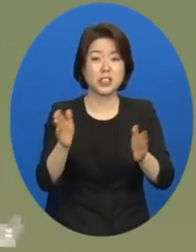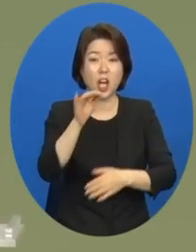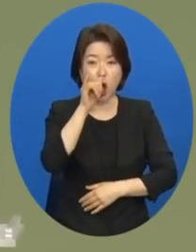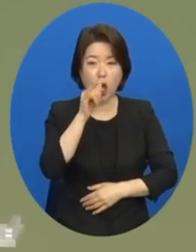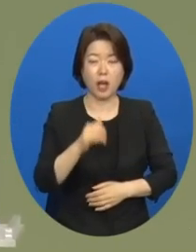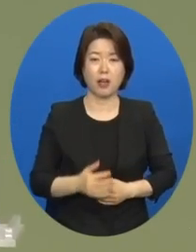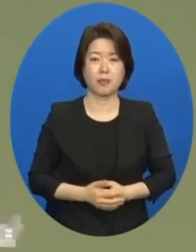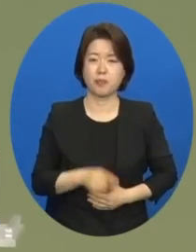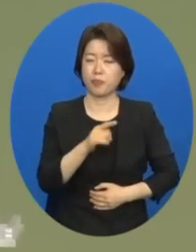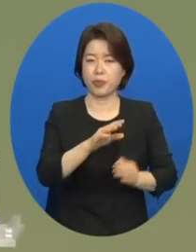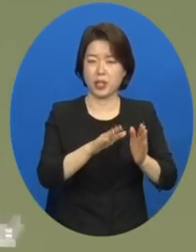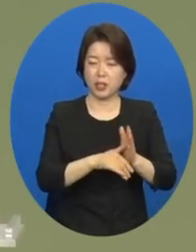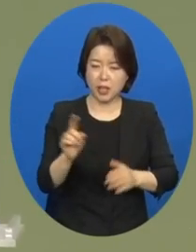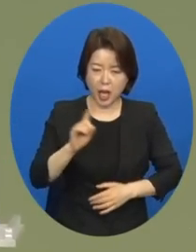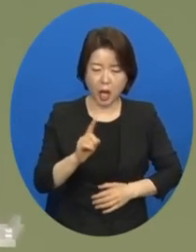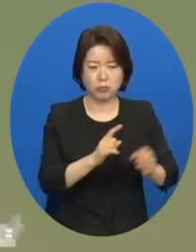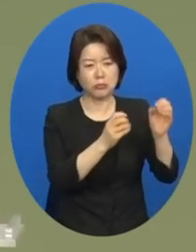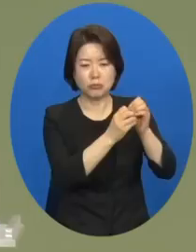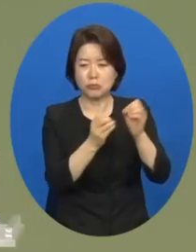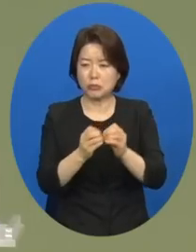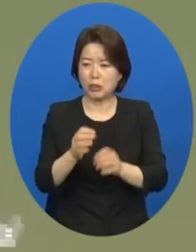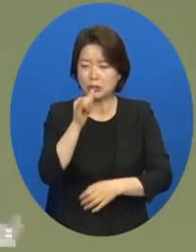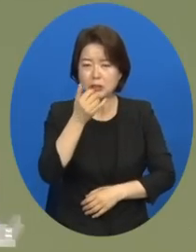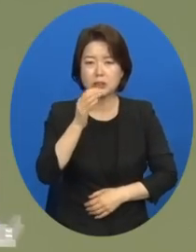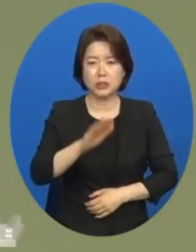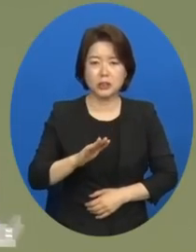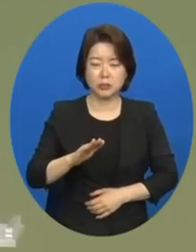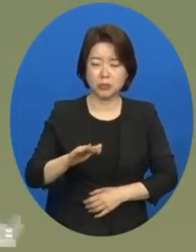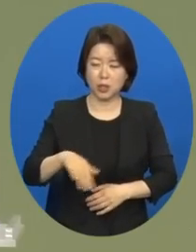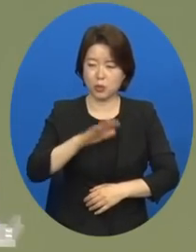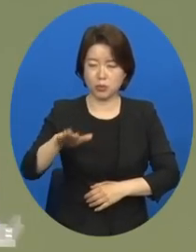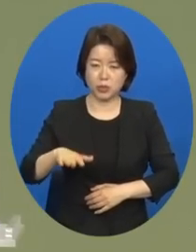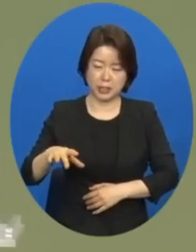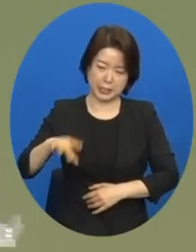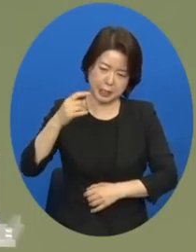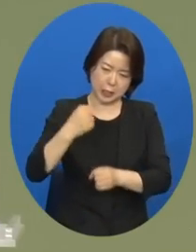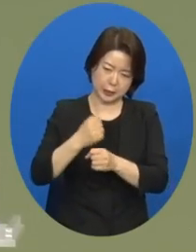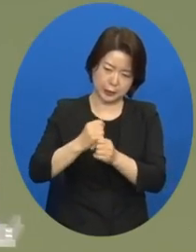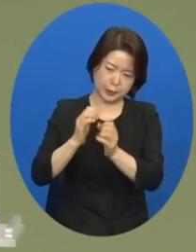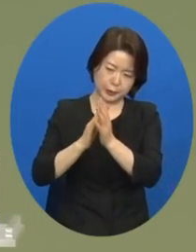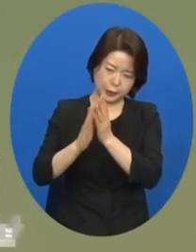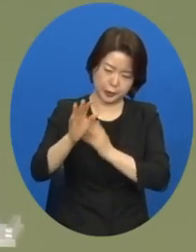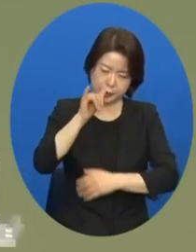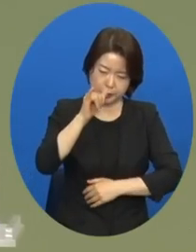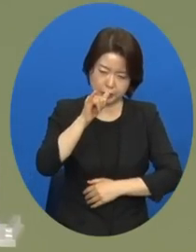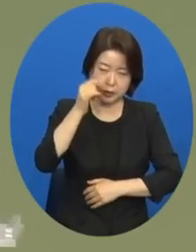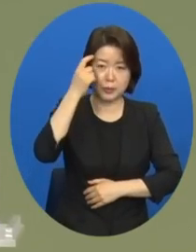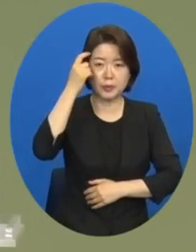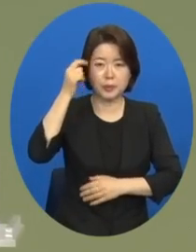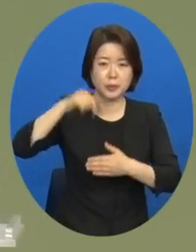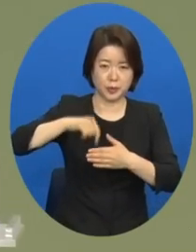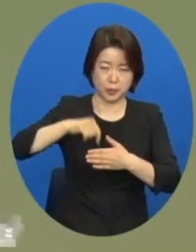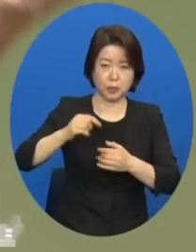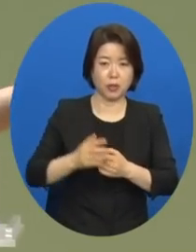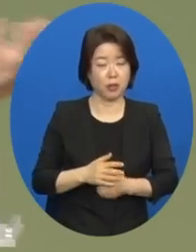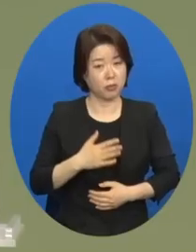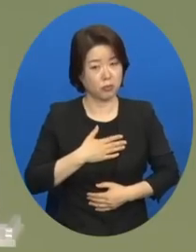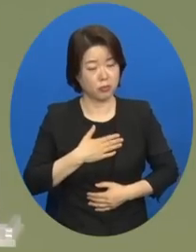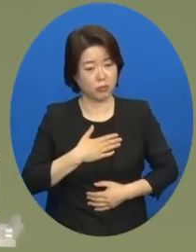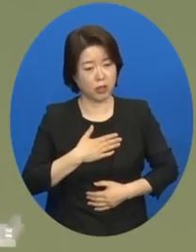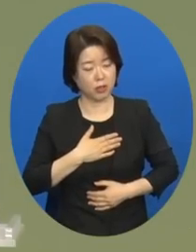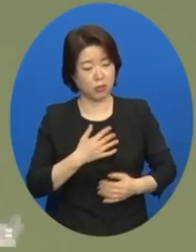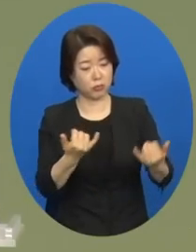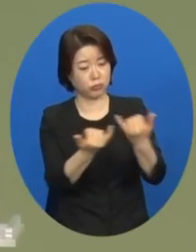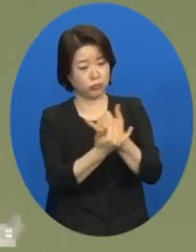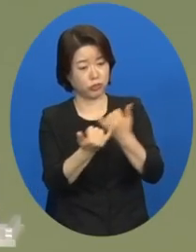있지요 그 당시 아무리 관행이라고 해도 우리 속에는 창조 질서가 있기 때문에 무의식이 내가 이복